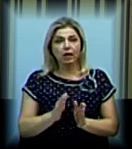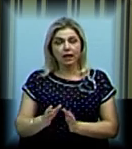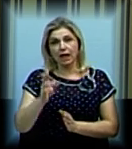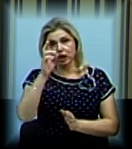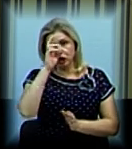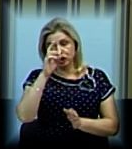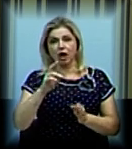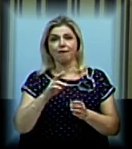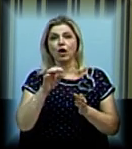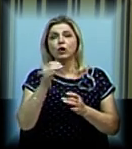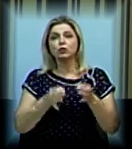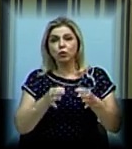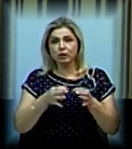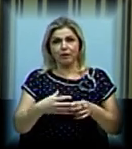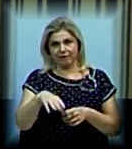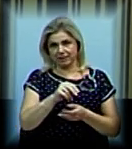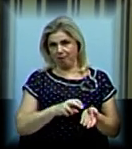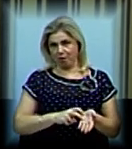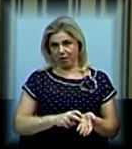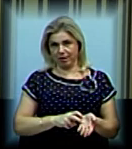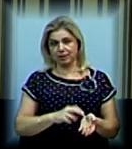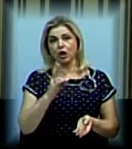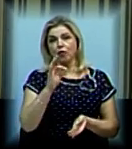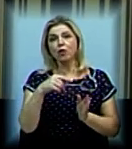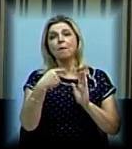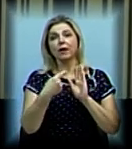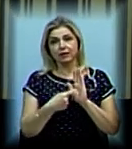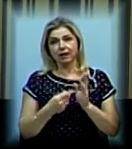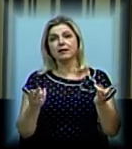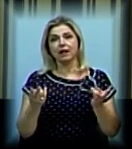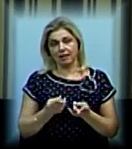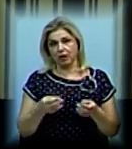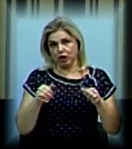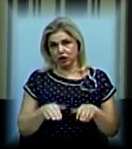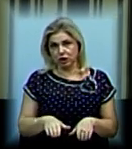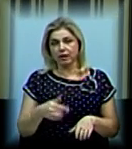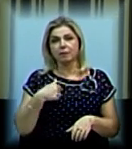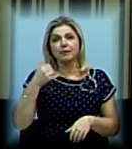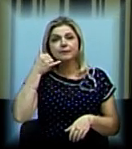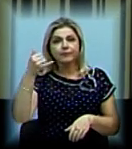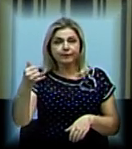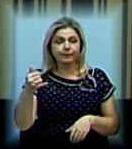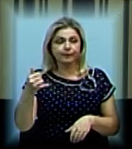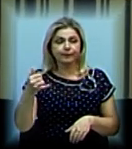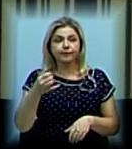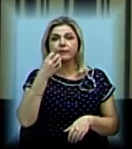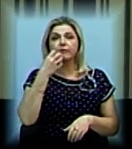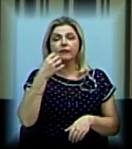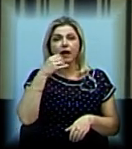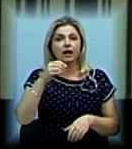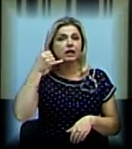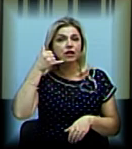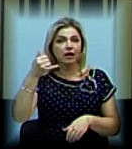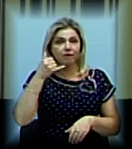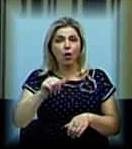державою судитися всі бояться. Але питання треба якось рішати. Ми зателефонували на гарячу лінію до